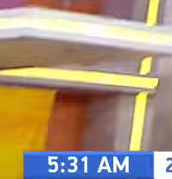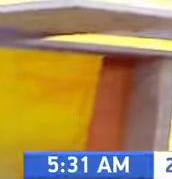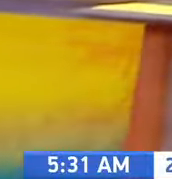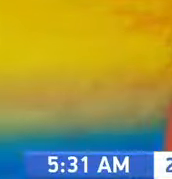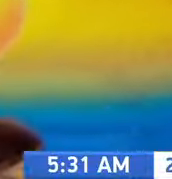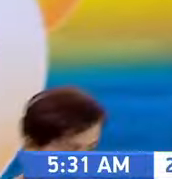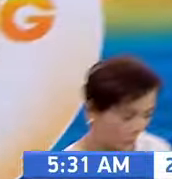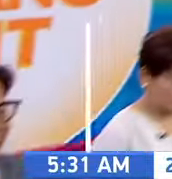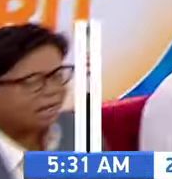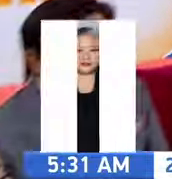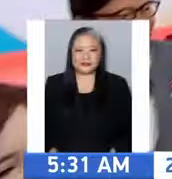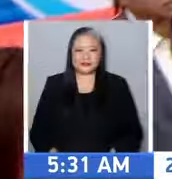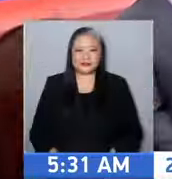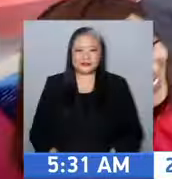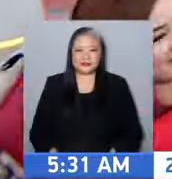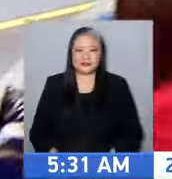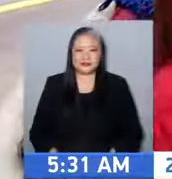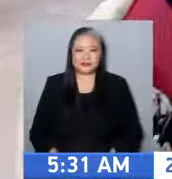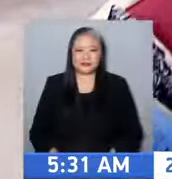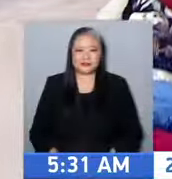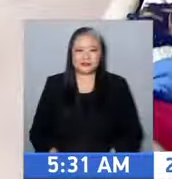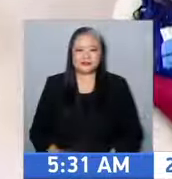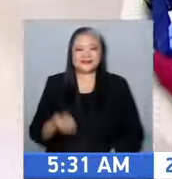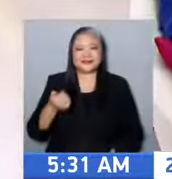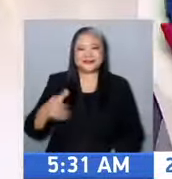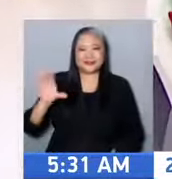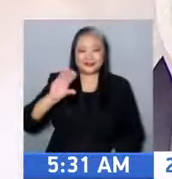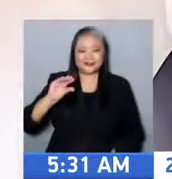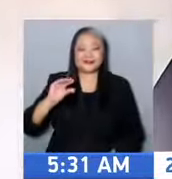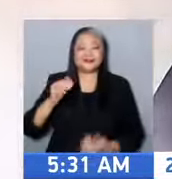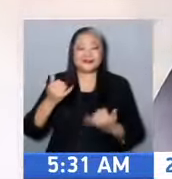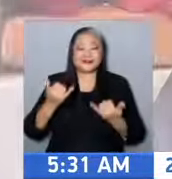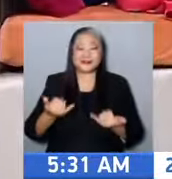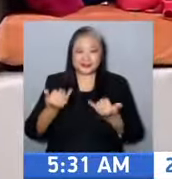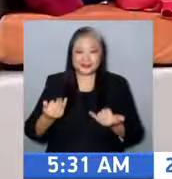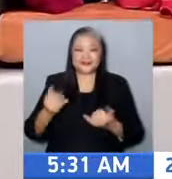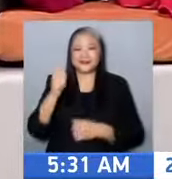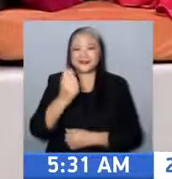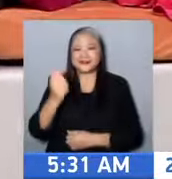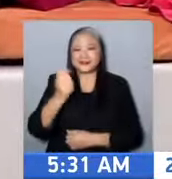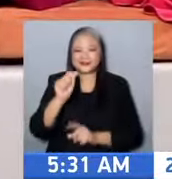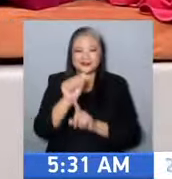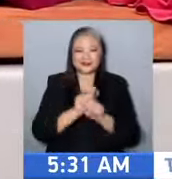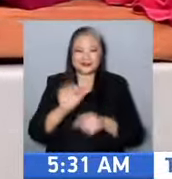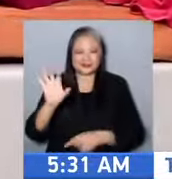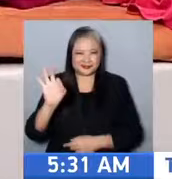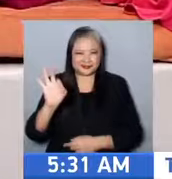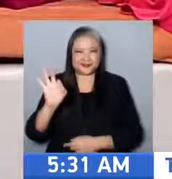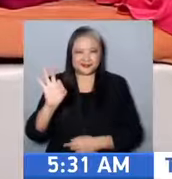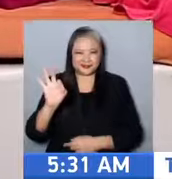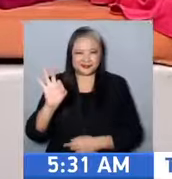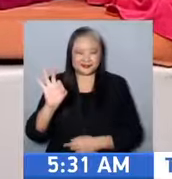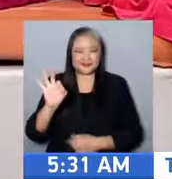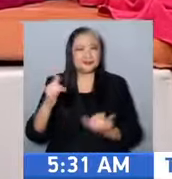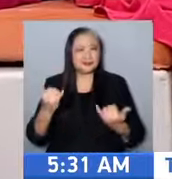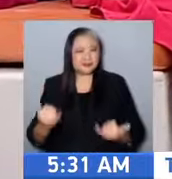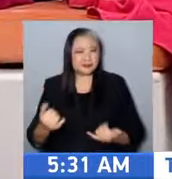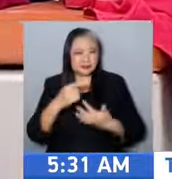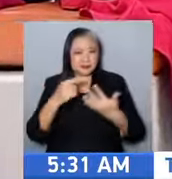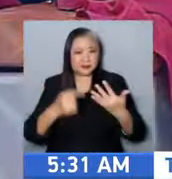Magandang umaga mga igan, Martes ngayong araw, April 9. Huwag nang pahuli sa pag-ikot ng unang ratsyada ng mga